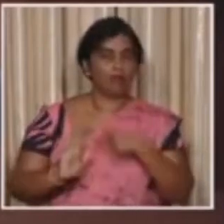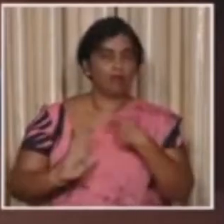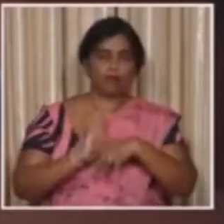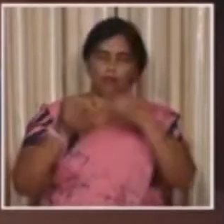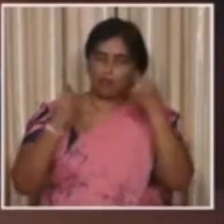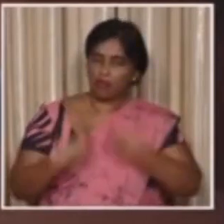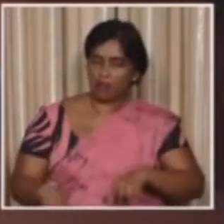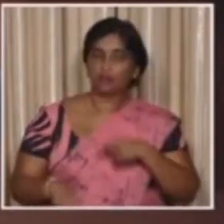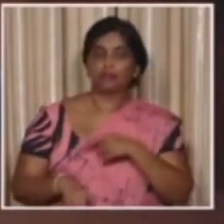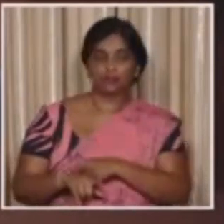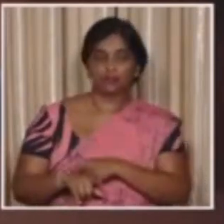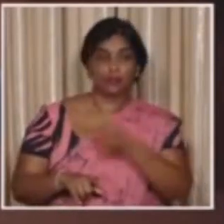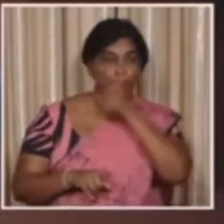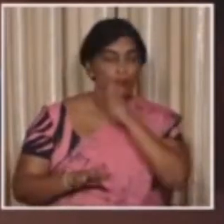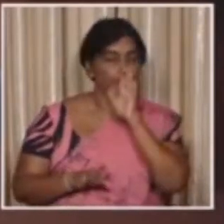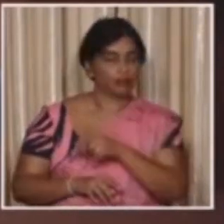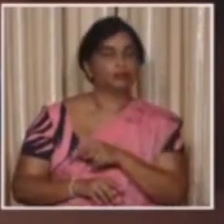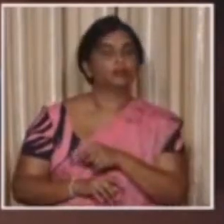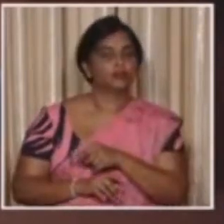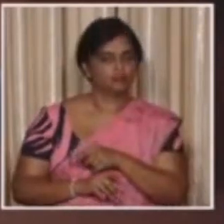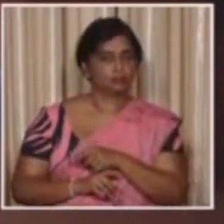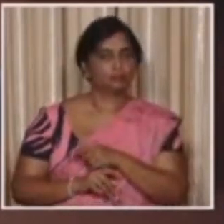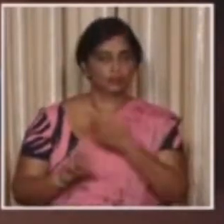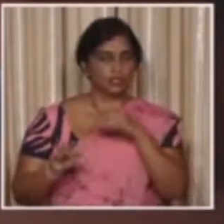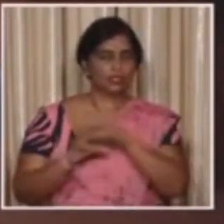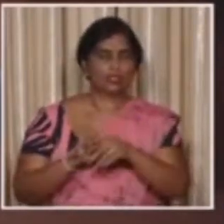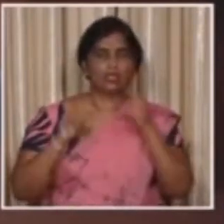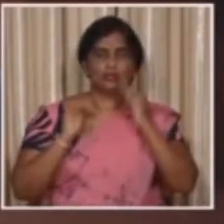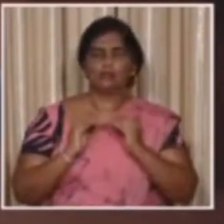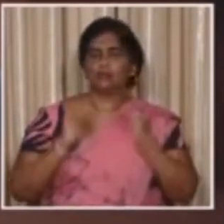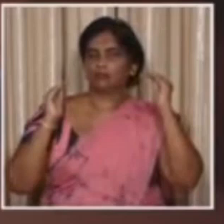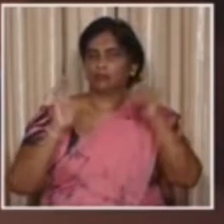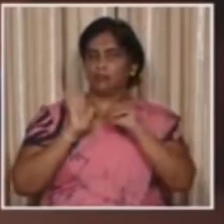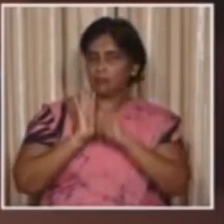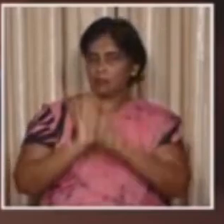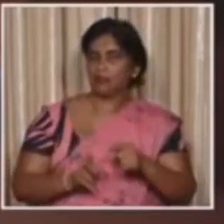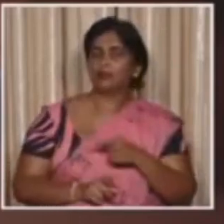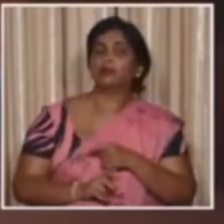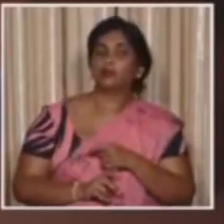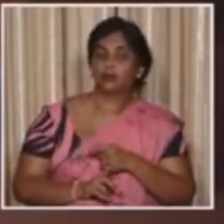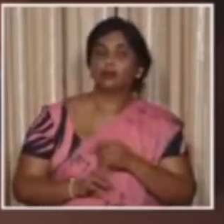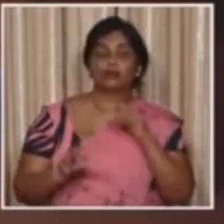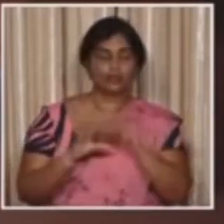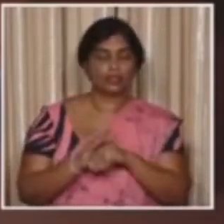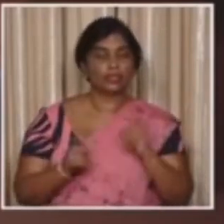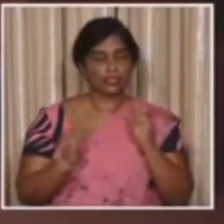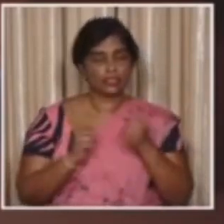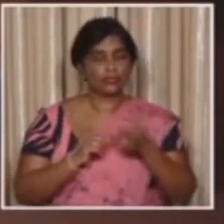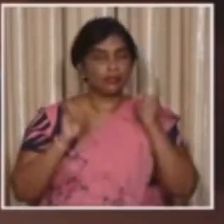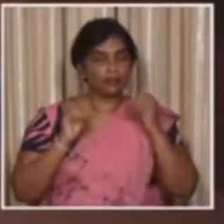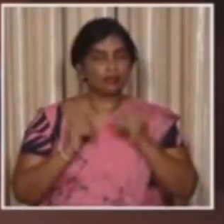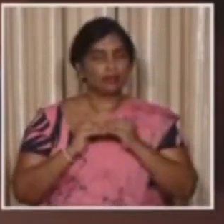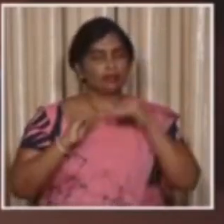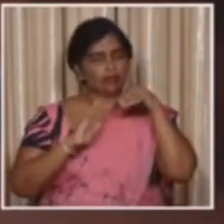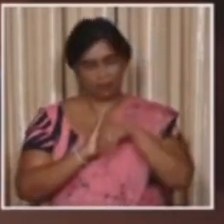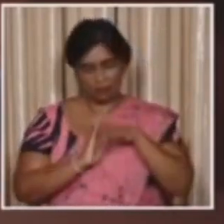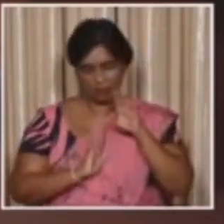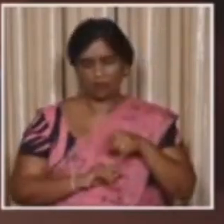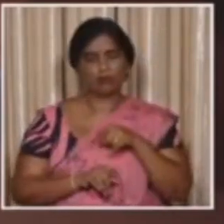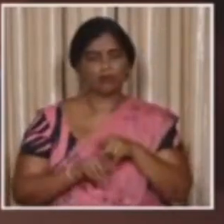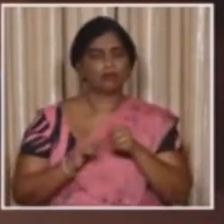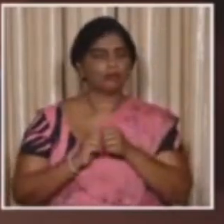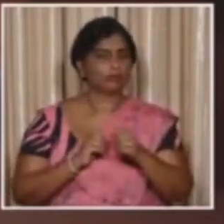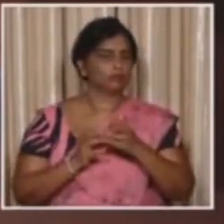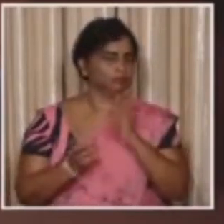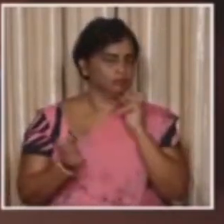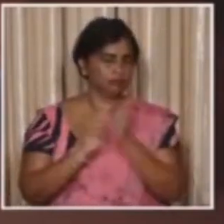පරාජයගෙනවම, ඉන්න එක හොරකම් කරලා තිනවා, ඉන්න එක අපේ ක්‍රීඩාව ජාත්‍යන්තර වශයෙන් හැන්ඩල් ලක් කරලා තිබෙනවා, ඉන්න එක අපේ ක්‍රිකට් ක්‍රීඩාව ප්‍රපාතයට අරිය, ඉතින් ඉන්න එක ස්වභාව